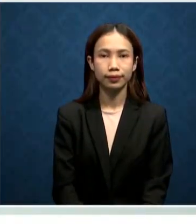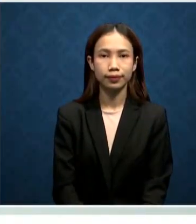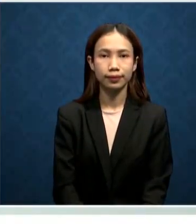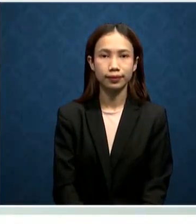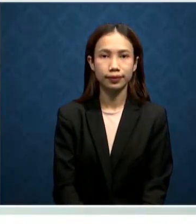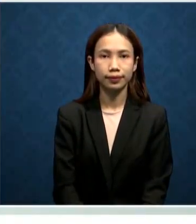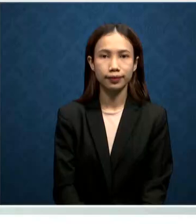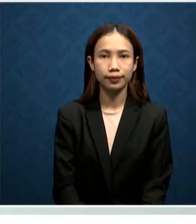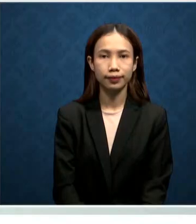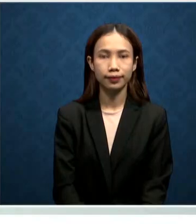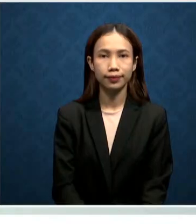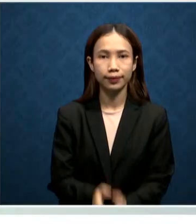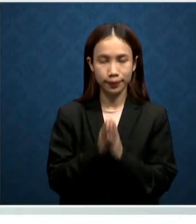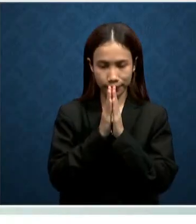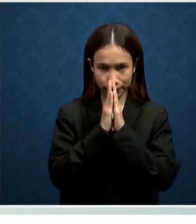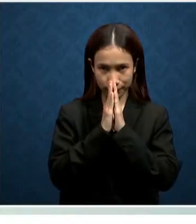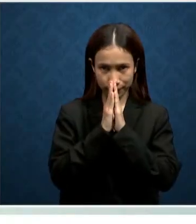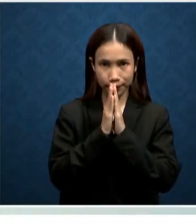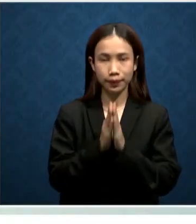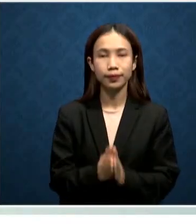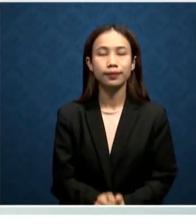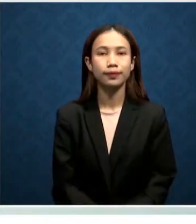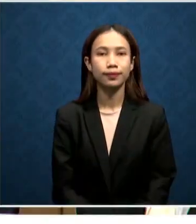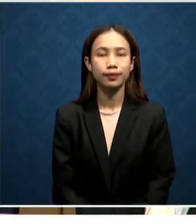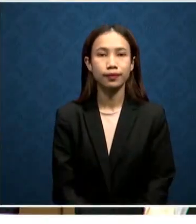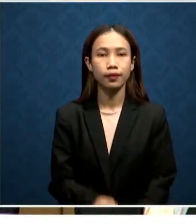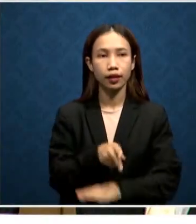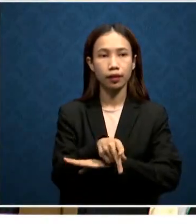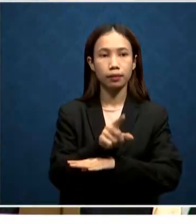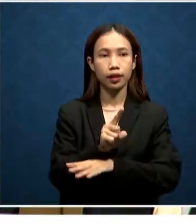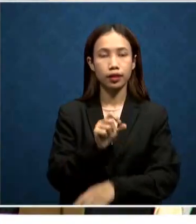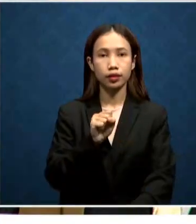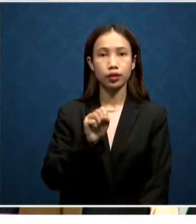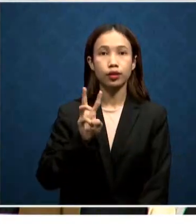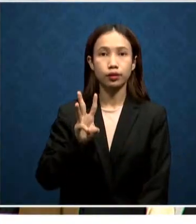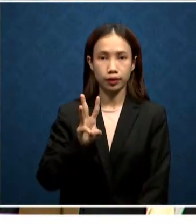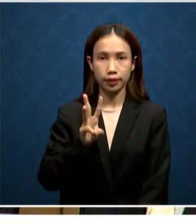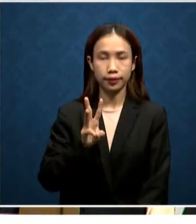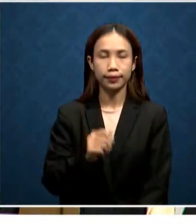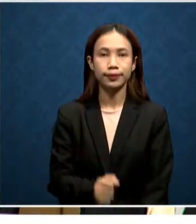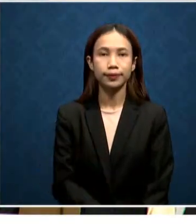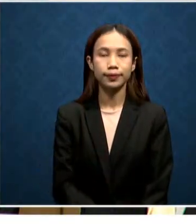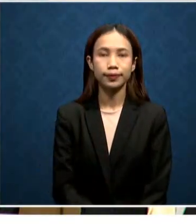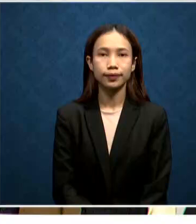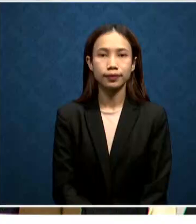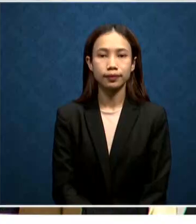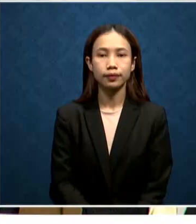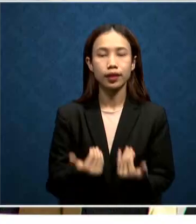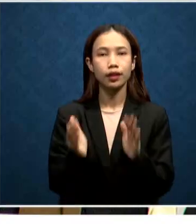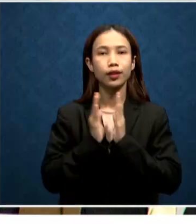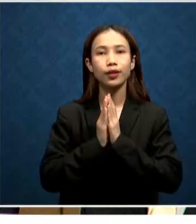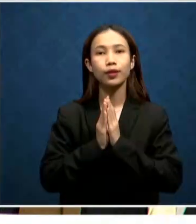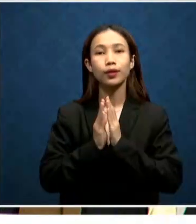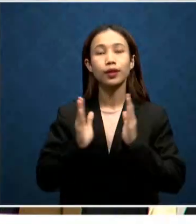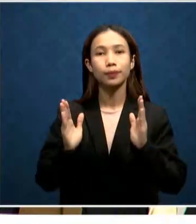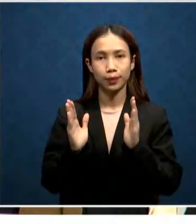ค่ะสวัสดีค่ะเ่อกราบเรียนท่านประธานวุฒิสภาแล้วก็สมาชิกผู้ทรงเกียรติทุกท่านน่ะนะคะก็ขอขอบพระคุณอย่างมาก